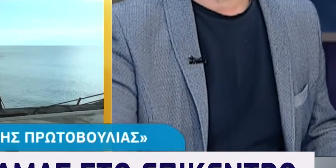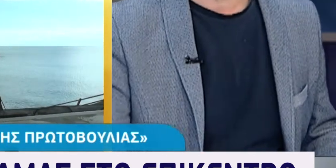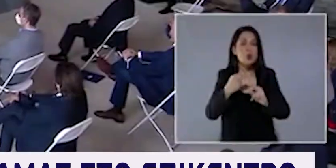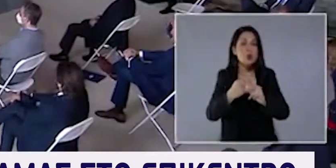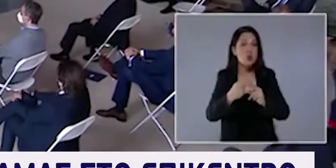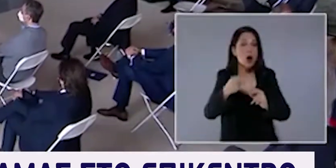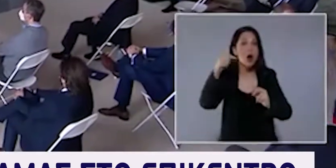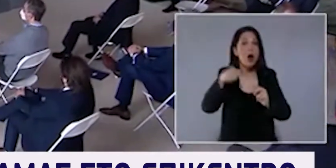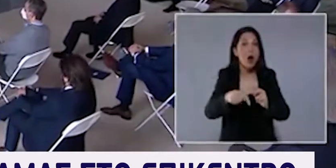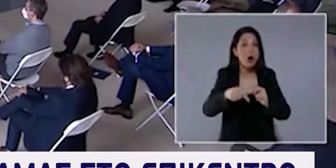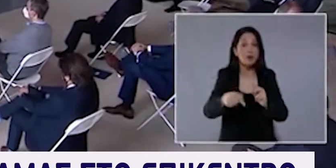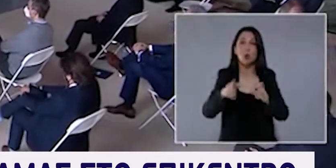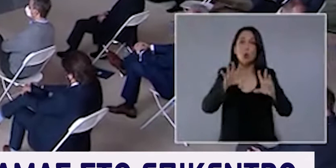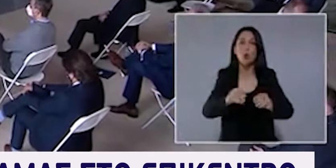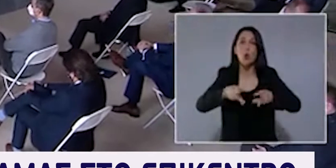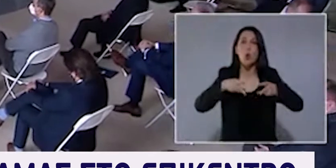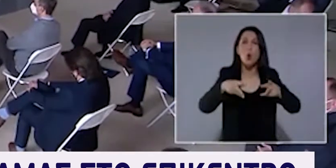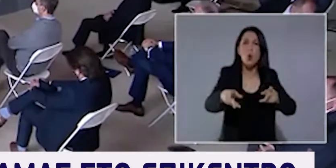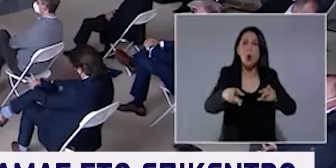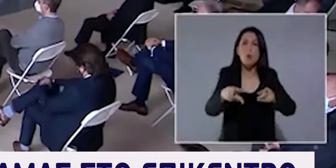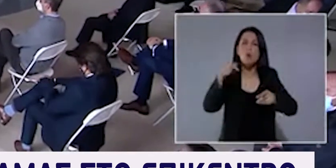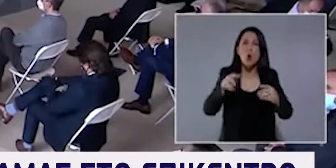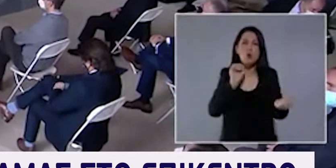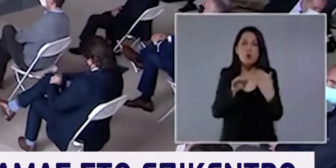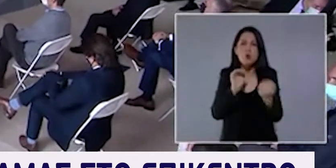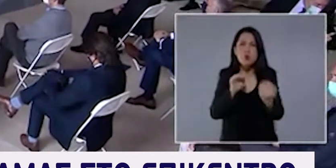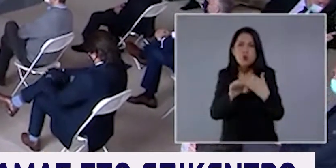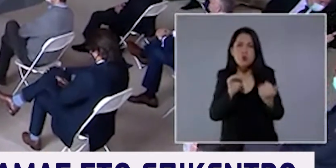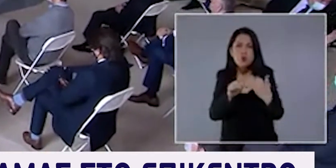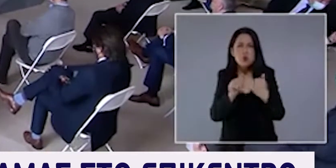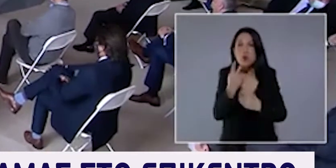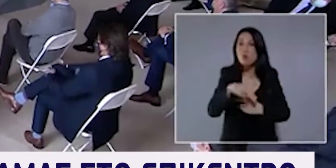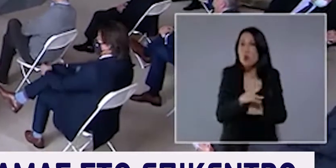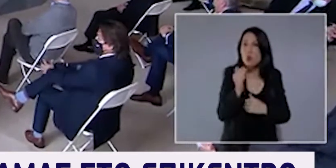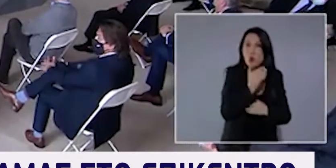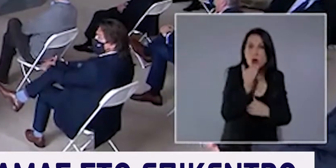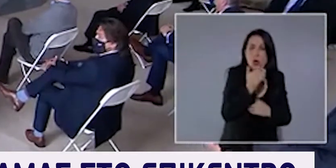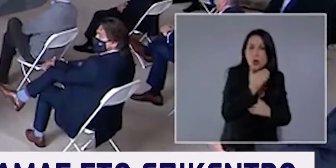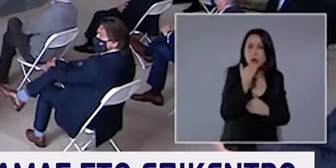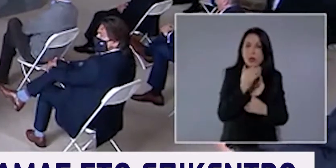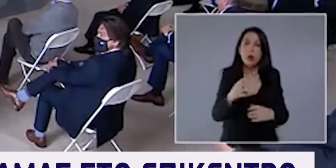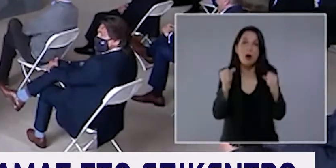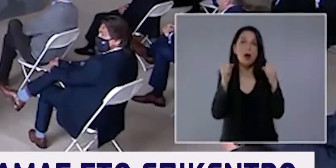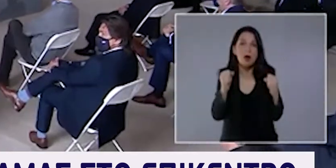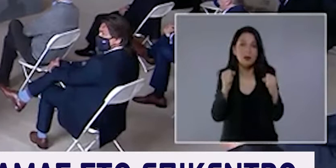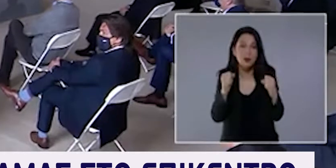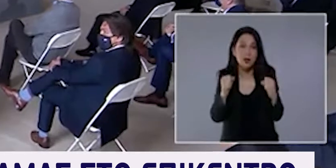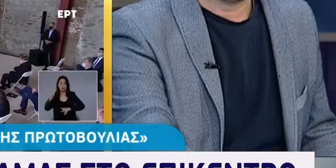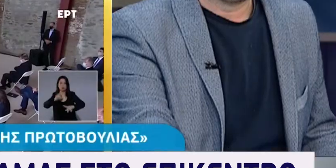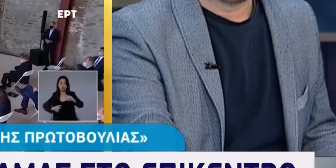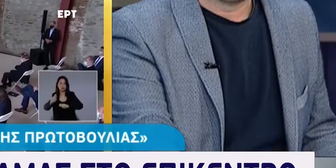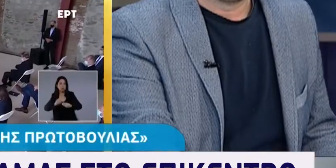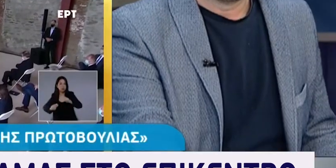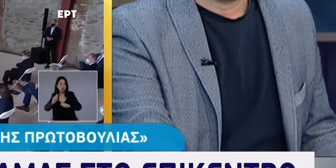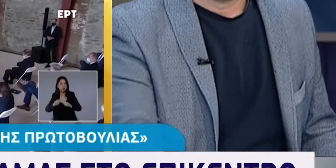κτλ. Κοιτάξτε, παλιάς καινούργιας κοπής η πραγματικότητα είναι ψυχρή. Υπάρχει μια γέφυρα πεσμένη στην